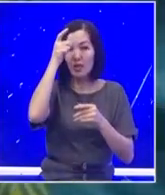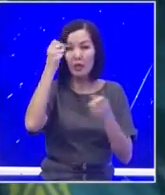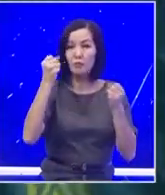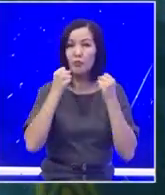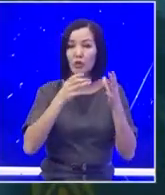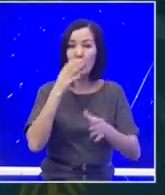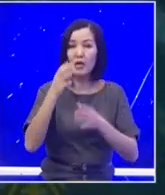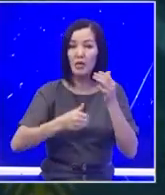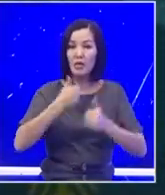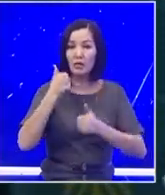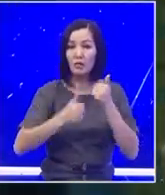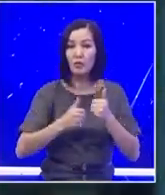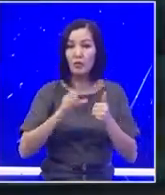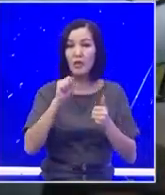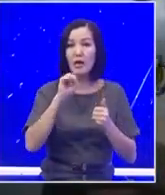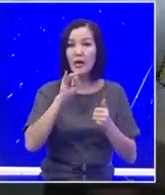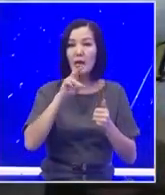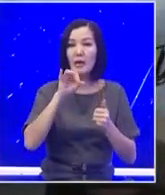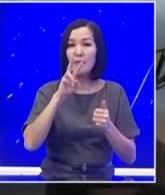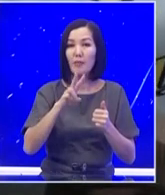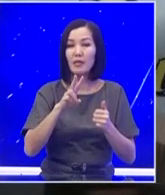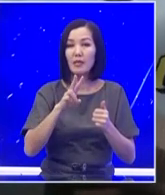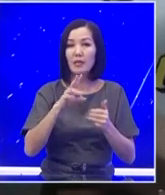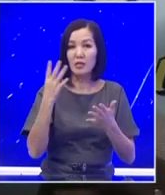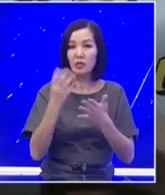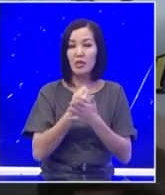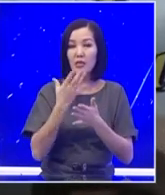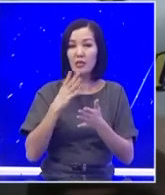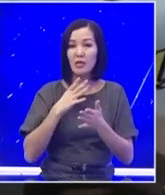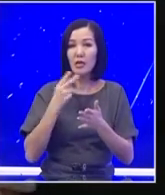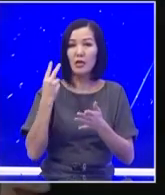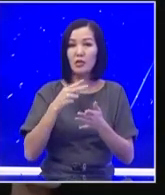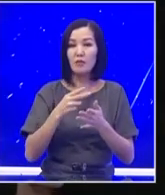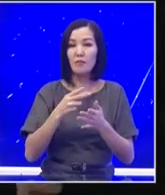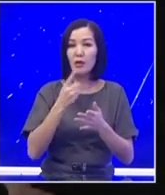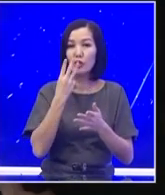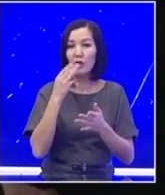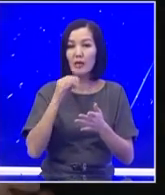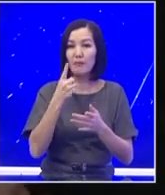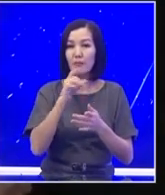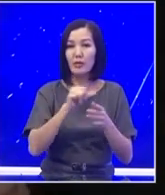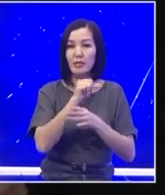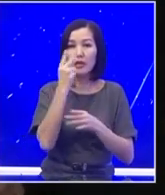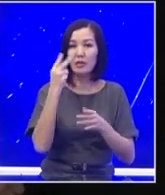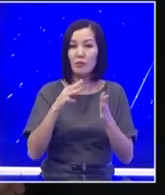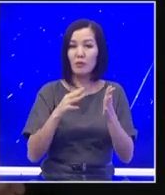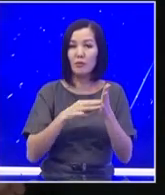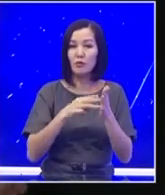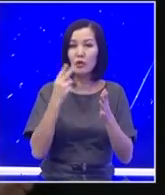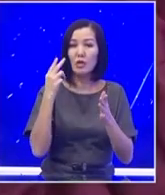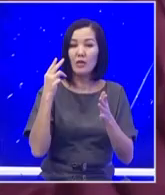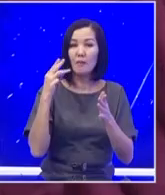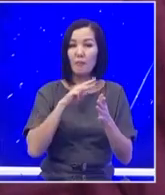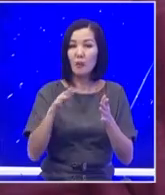ұйымдастырылған халықаралық турнирде Айман Ратова қола жүлдегер атанды. Ол 20 шақырым қашықтықты 1 сағат 29 мин 29 секундта